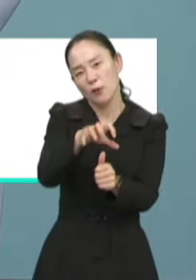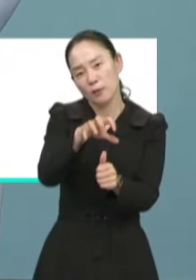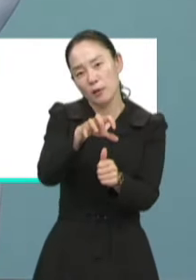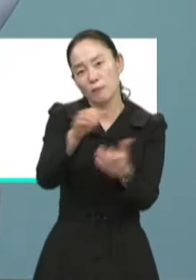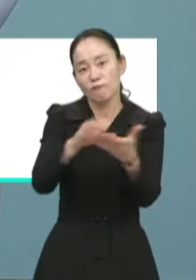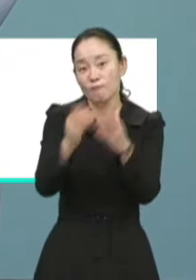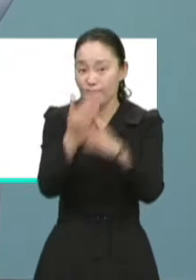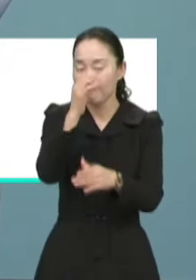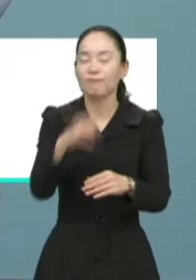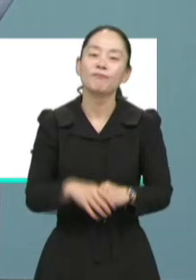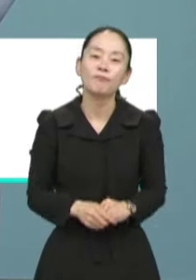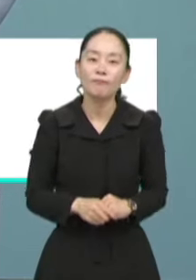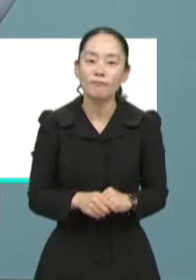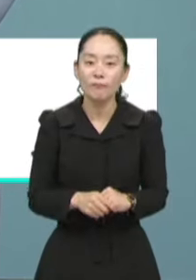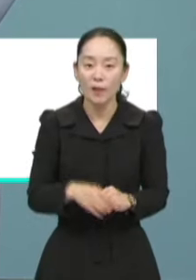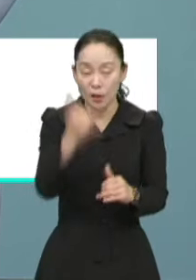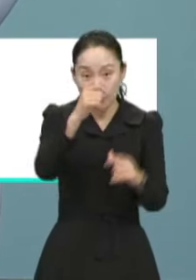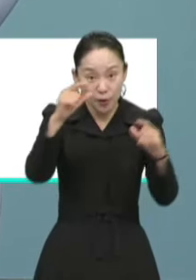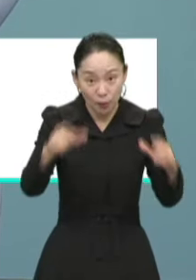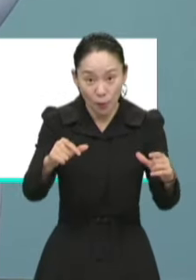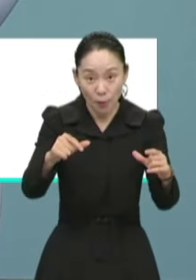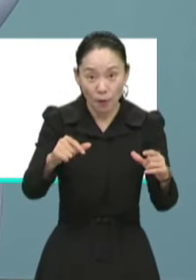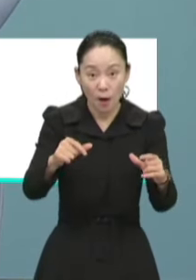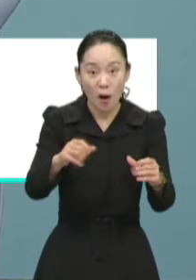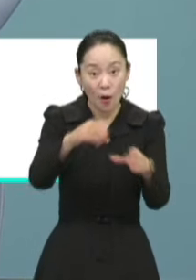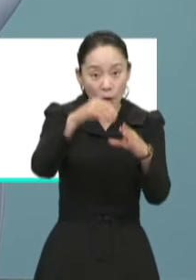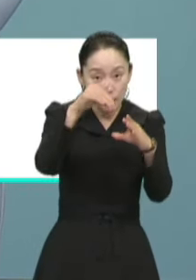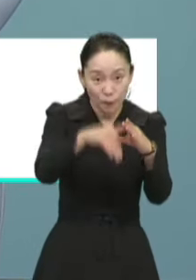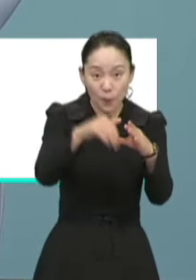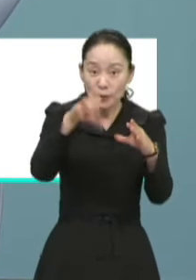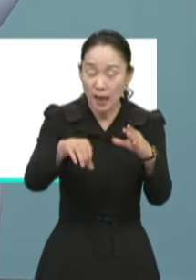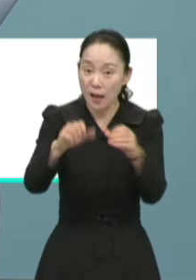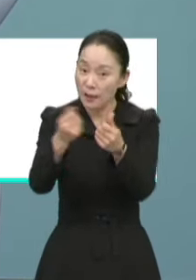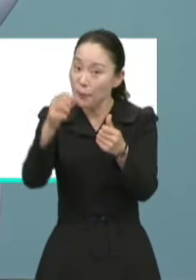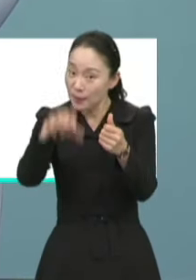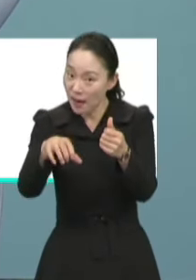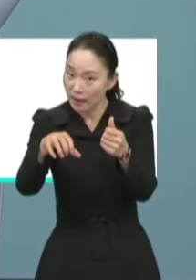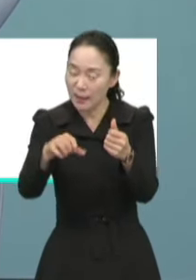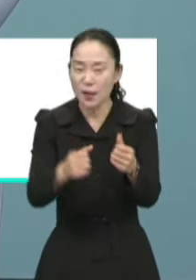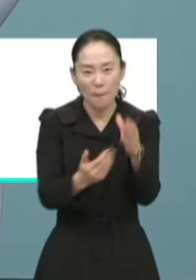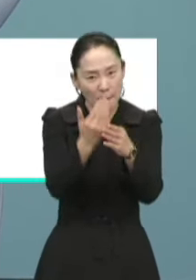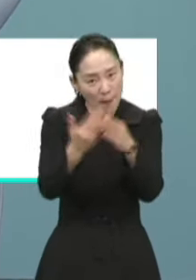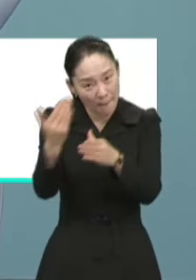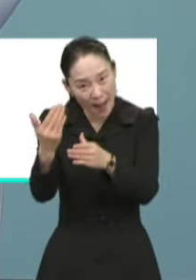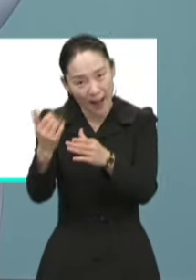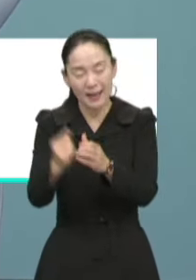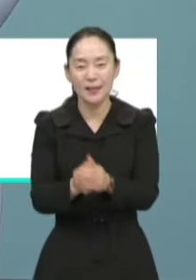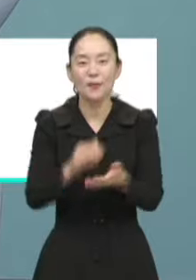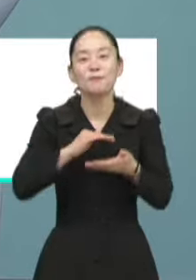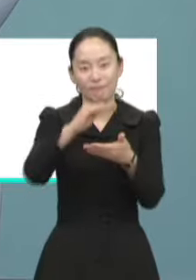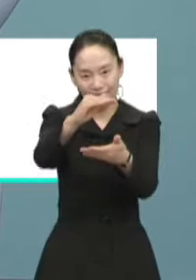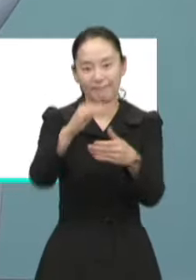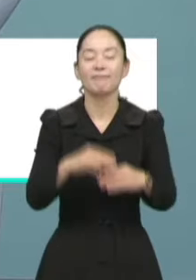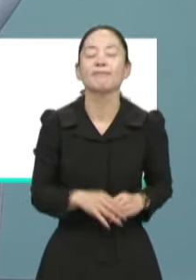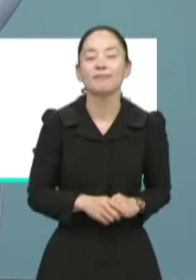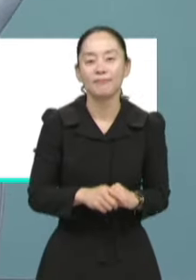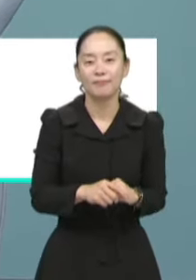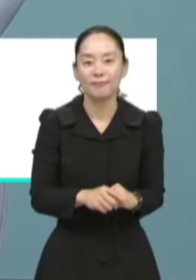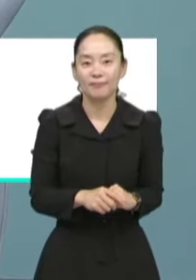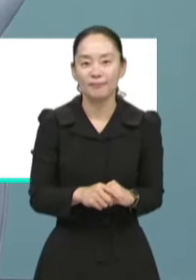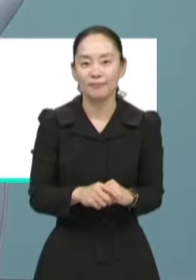소동이 벌어졌습니다. 충청권 개표장과 투표장 곳곳에서 일어난 크고 작은 사건 사고들을 양정진 기자가